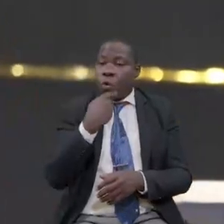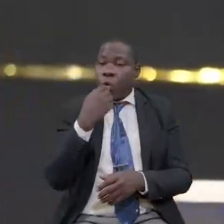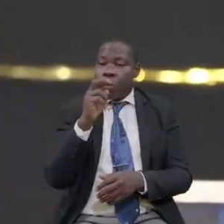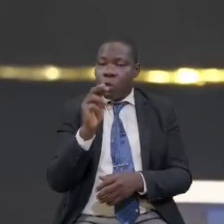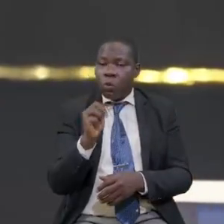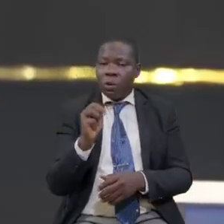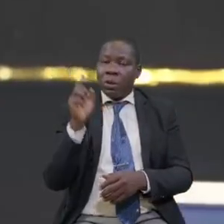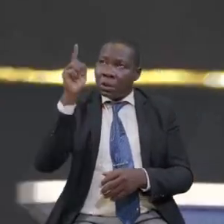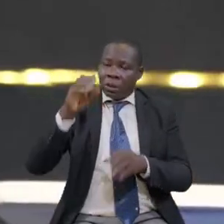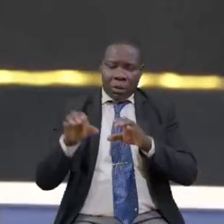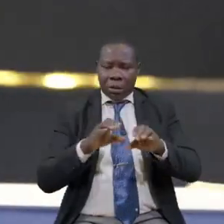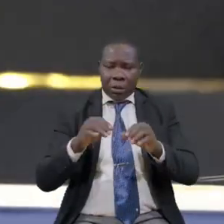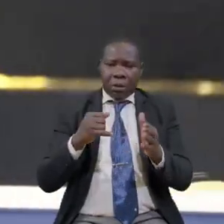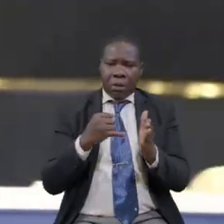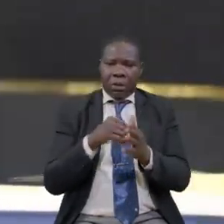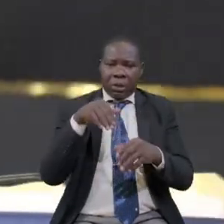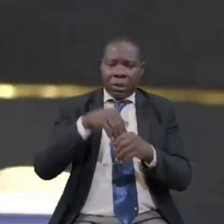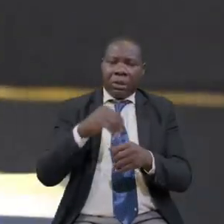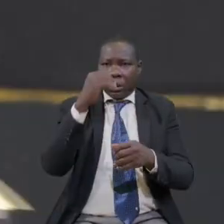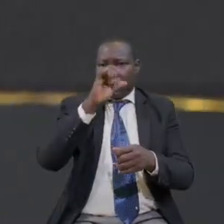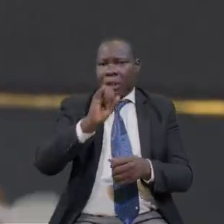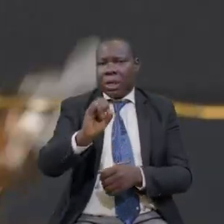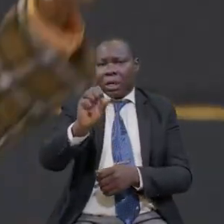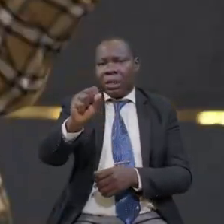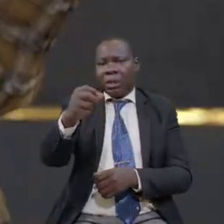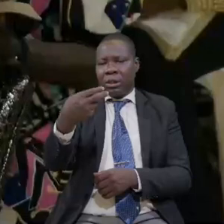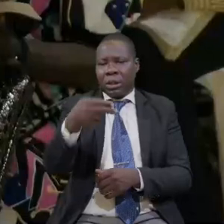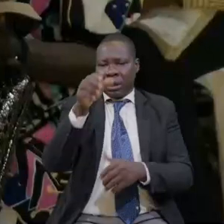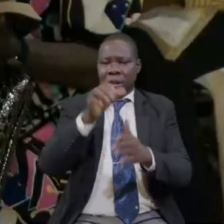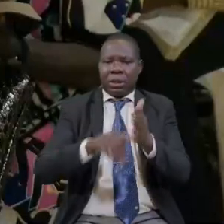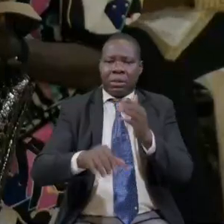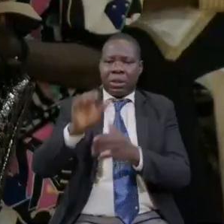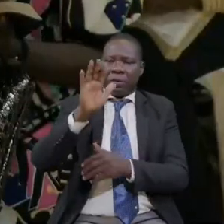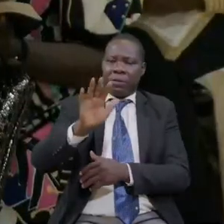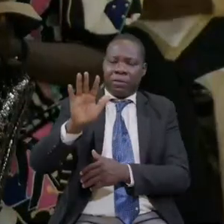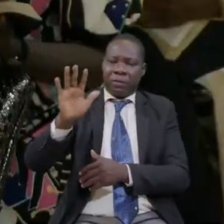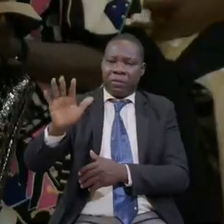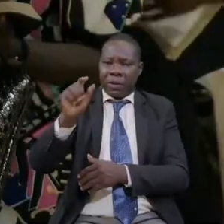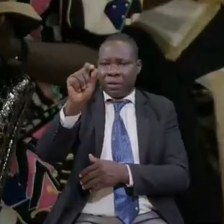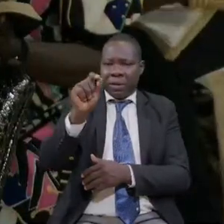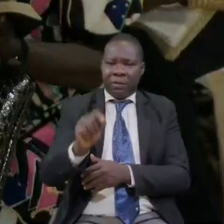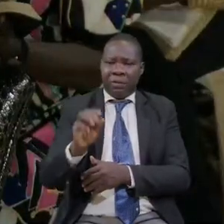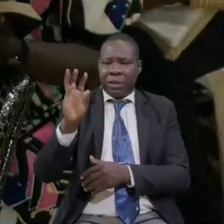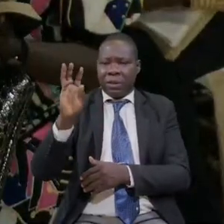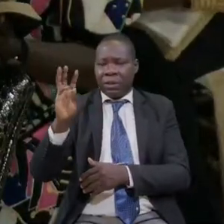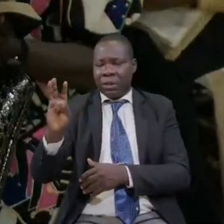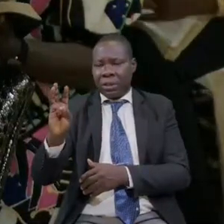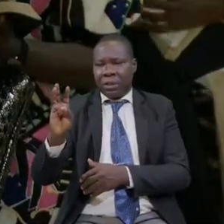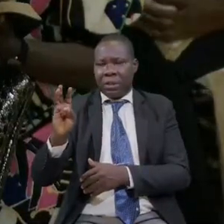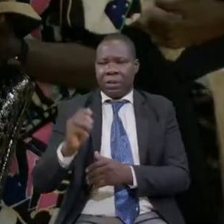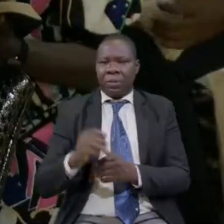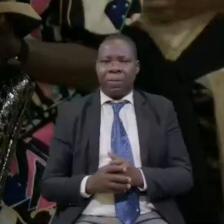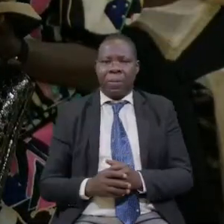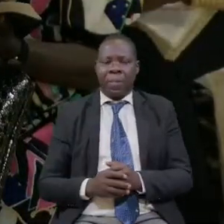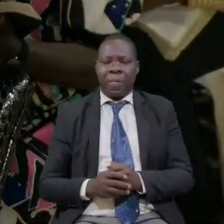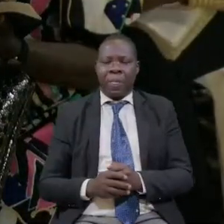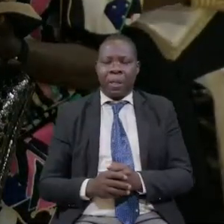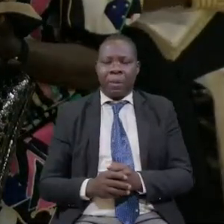Ésaïe 55, et pour qui il le fait? Ésaïe 55, nous lisons le verset 6.